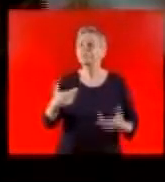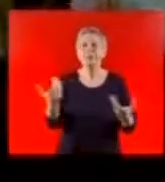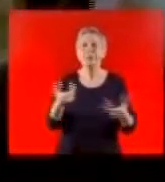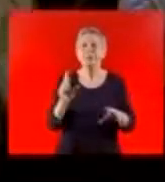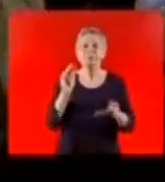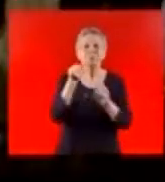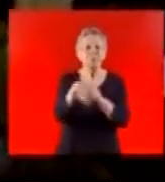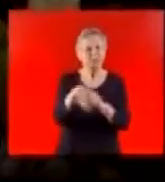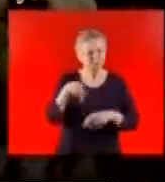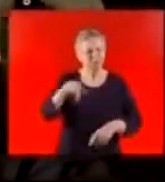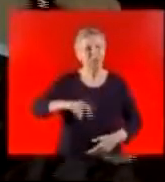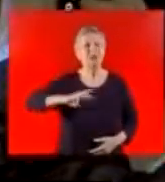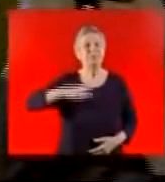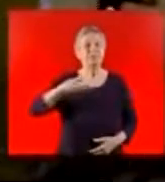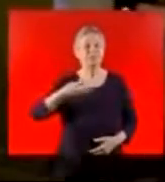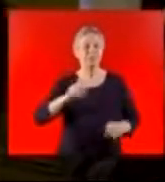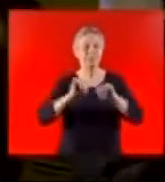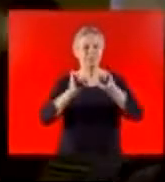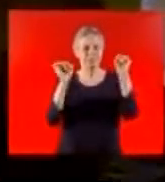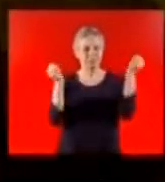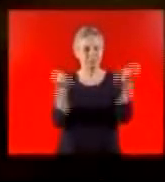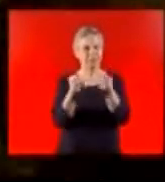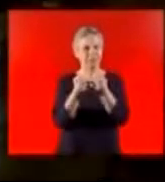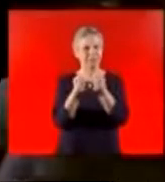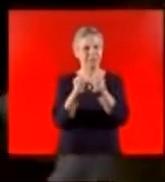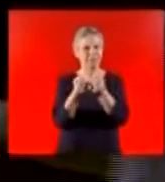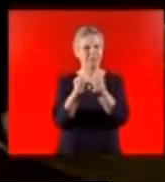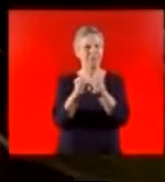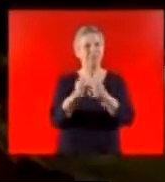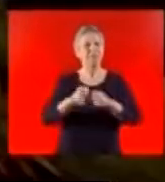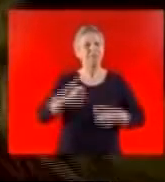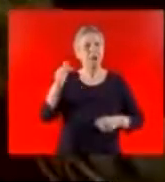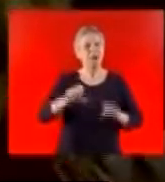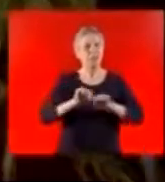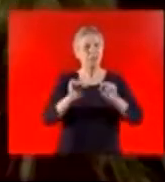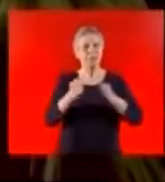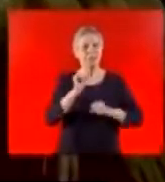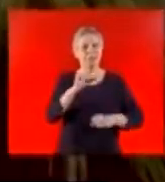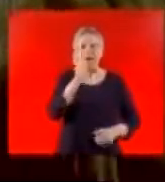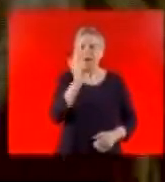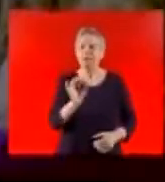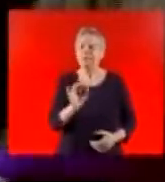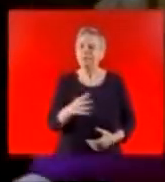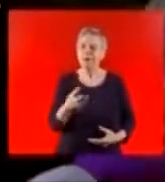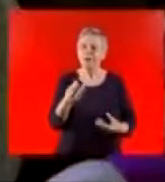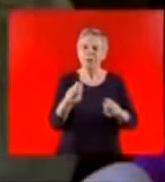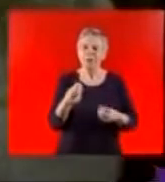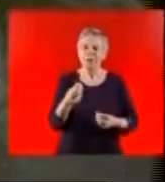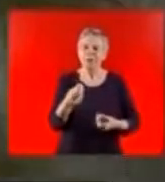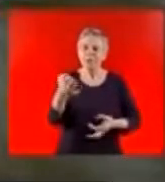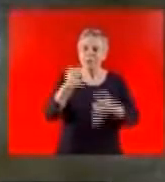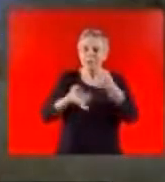ανταμώνουμε σήμερα σε ένα συνέδριο που από πολλούς έχει χαρακτηριστεί ιστορικό, σε ένα